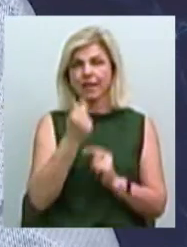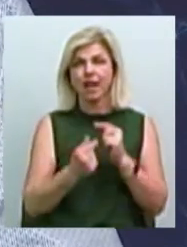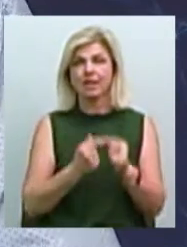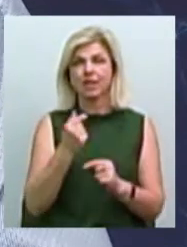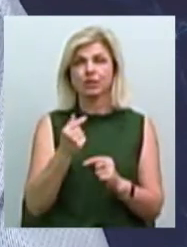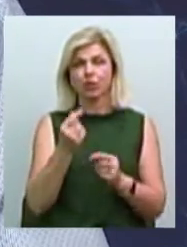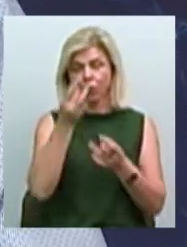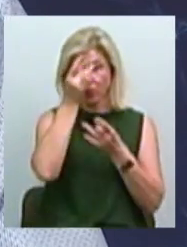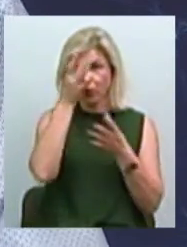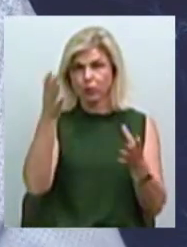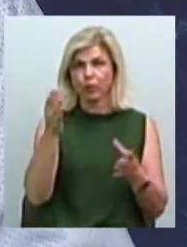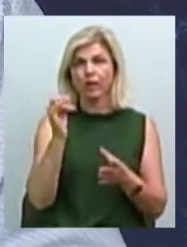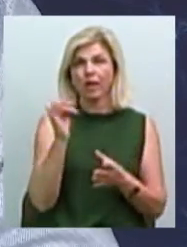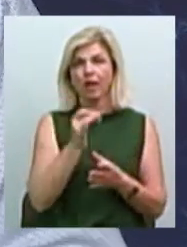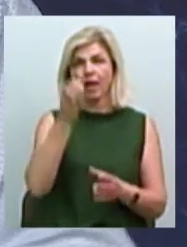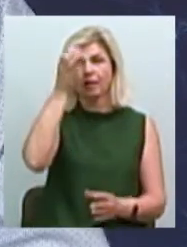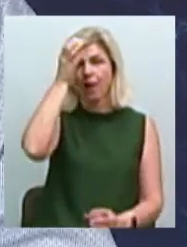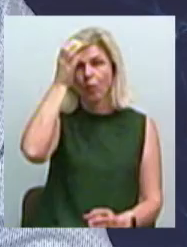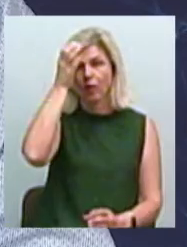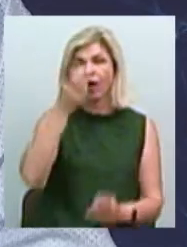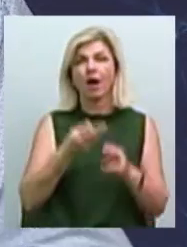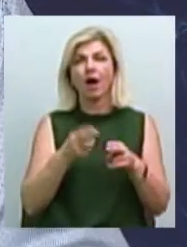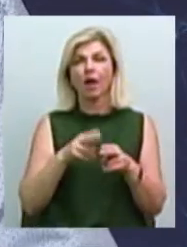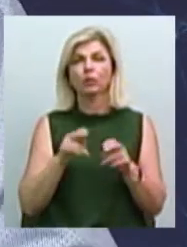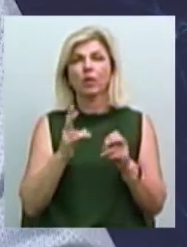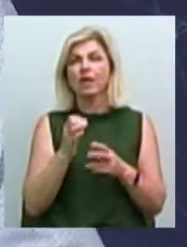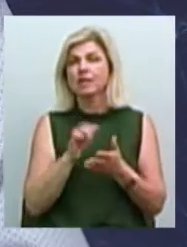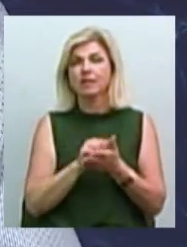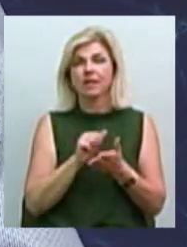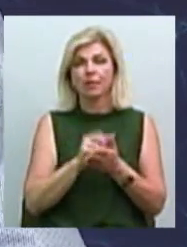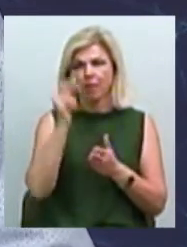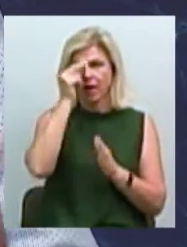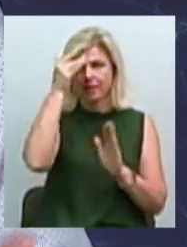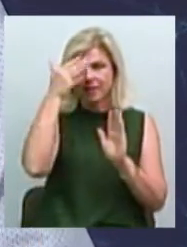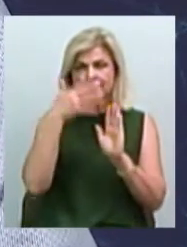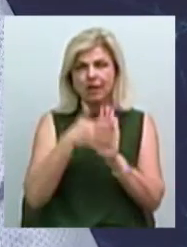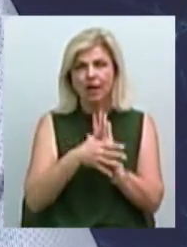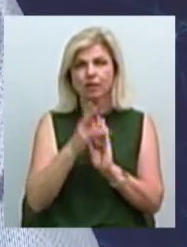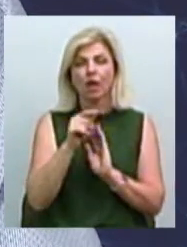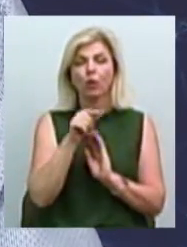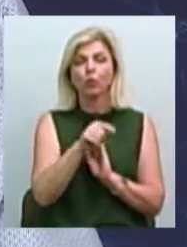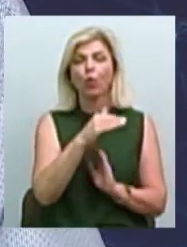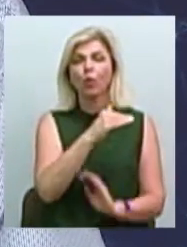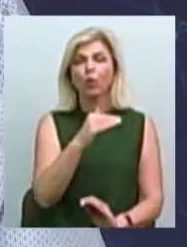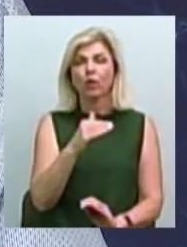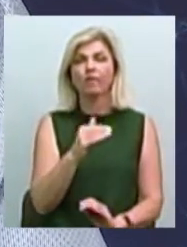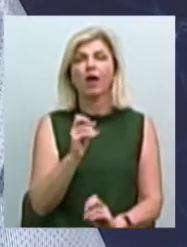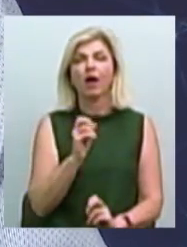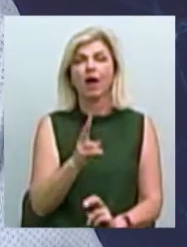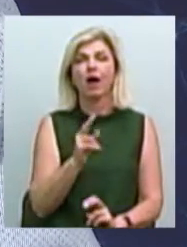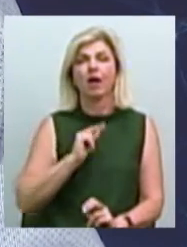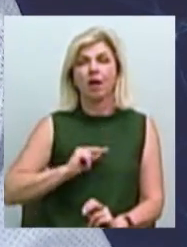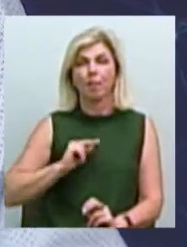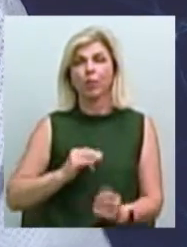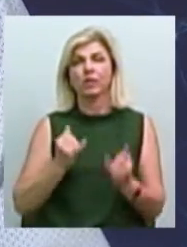и науки, которые практически, может быть, не занимаются исследованием, а по крайней мере на том уровне, на котором работает сегодня весь